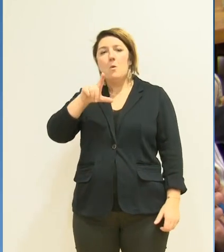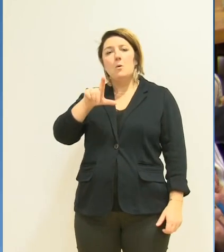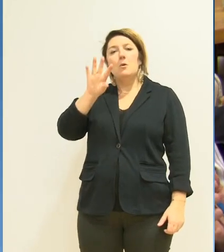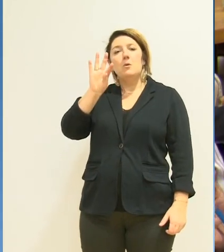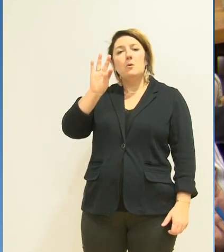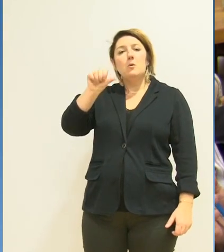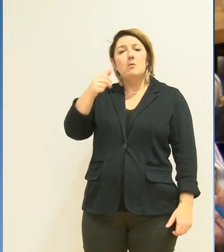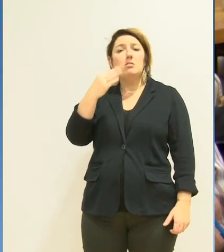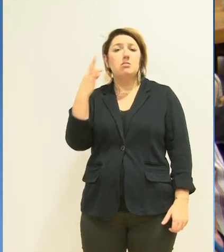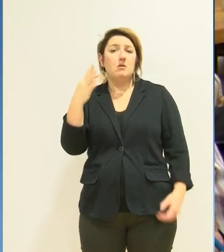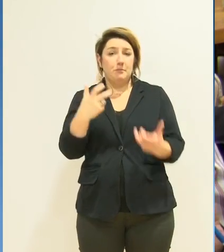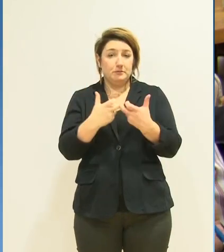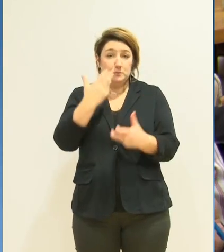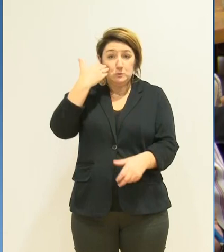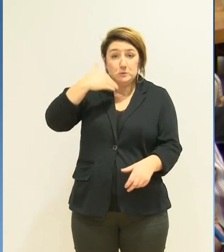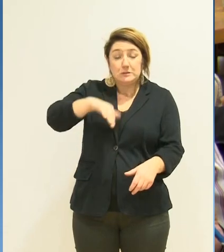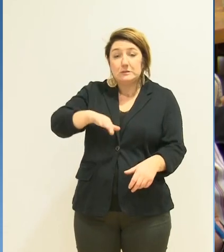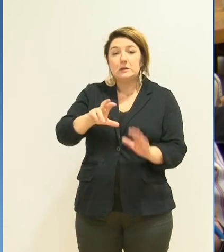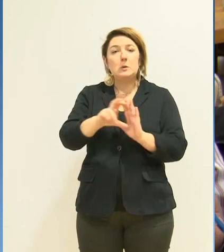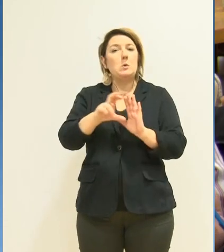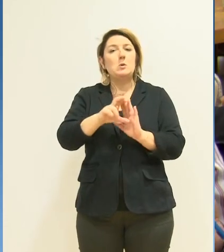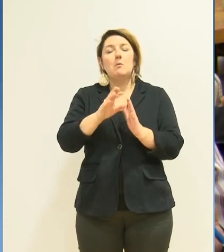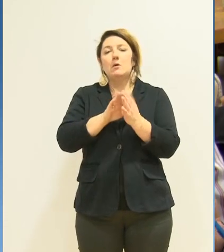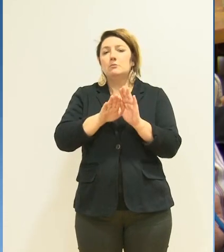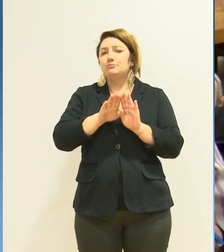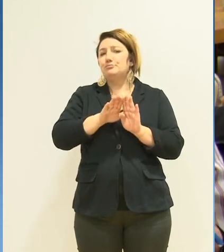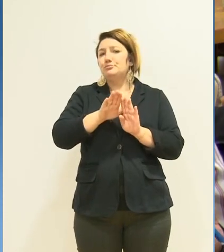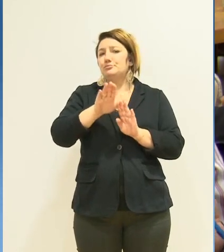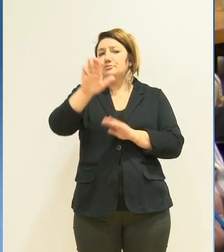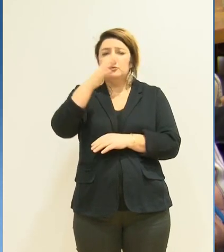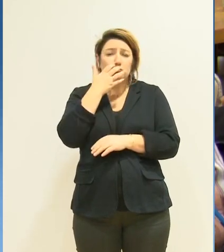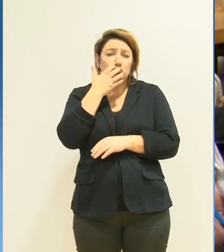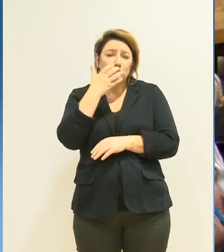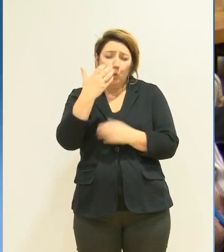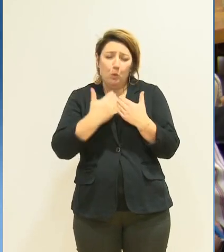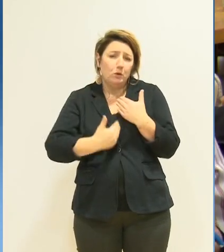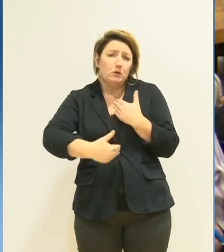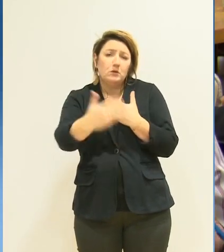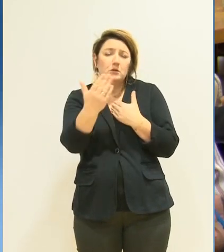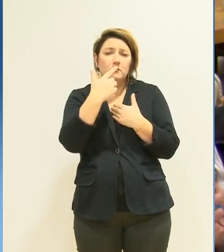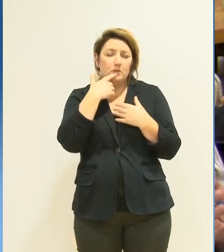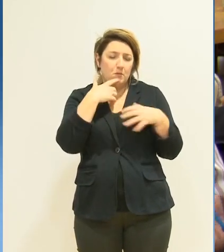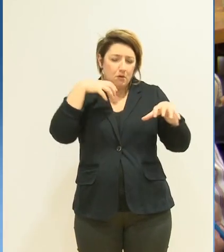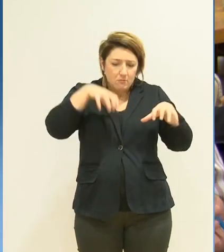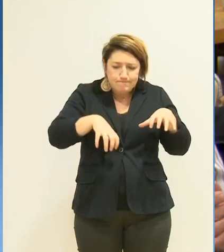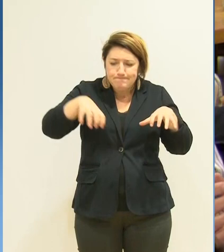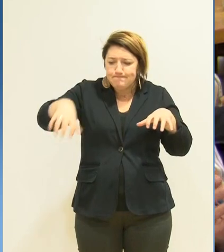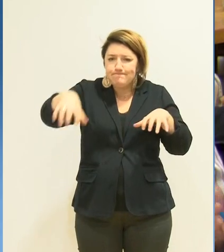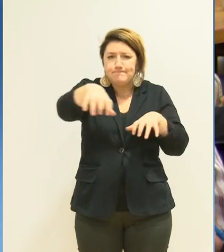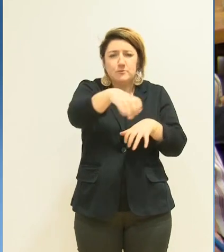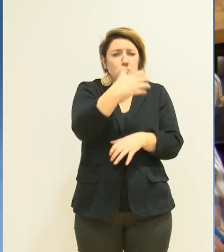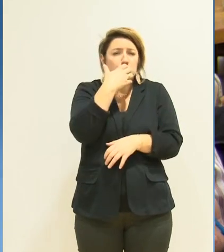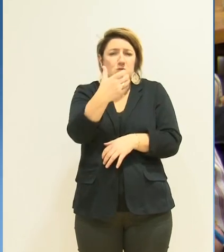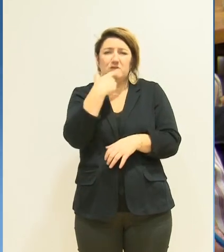va ça va se réchauffer à grenoble des problématiques d'îlots de chaleur il va falloir occulter les fenêtres